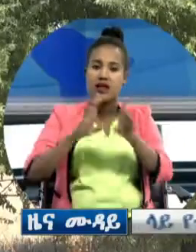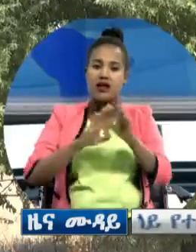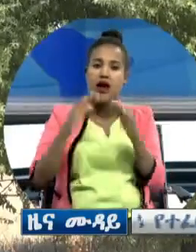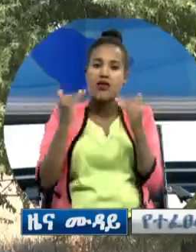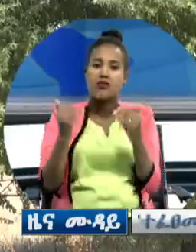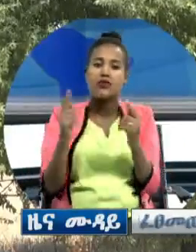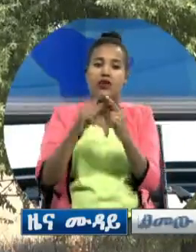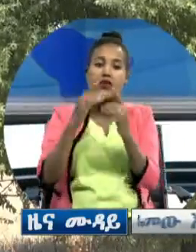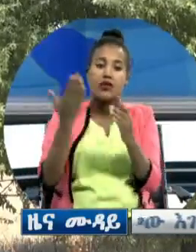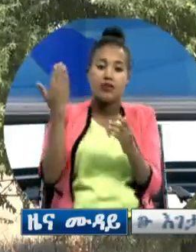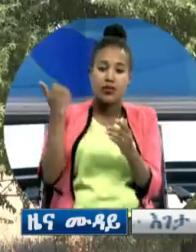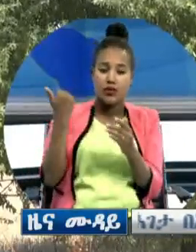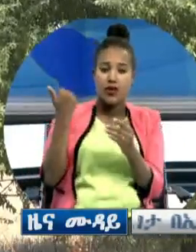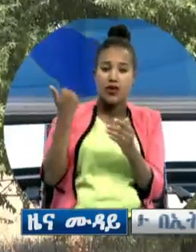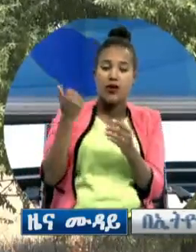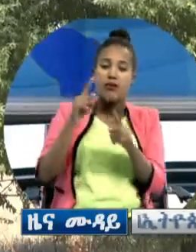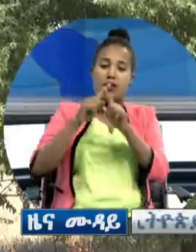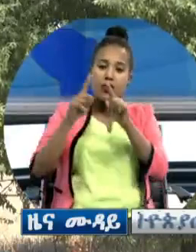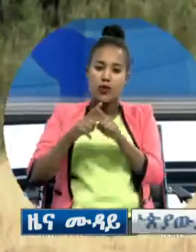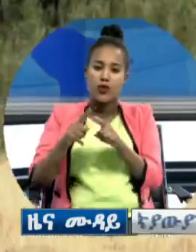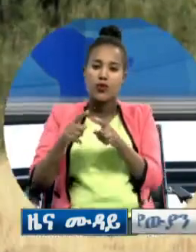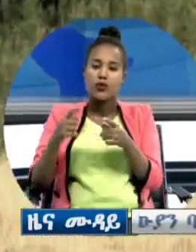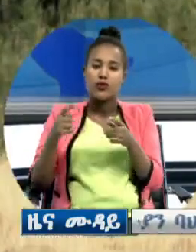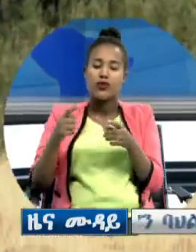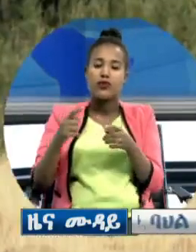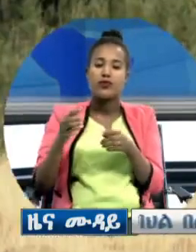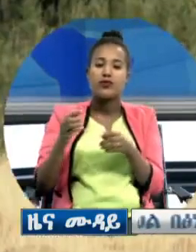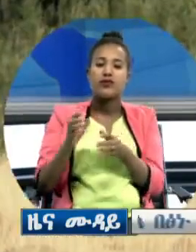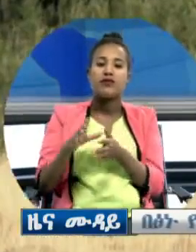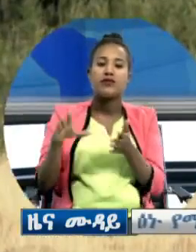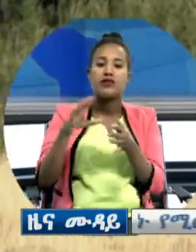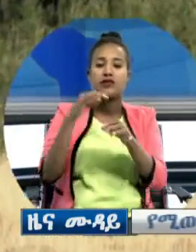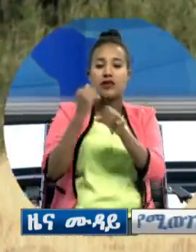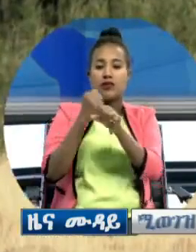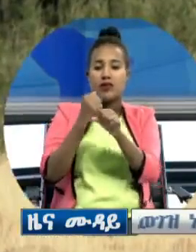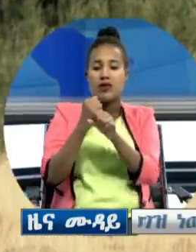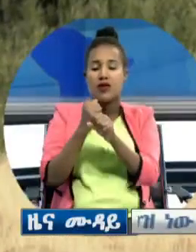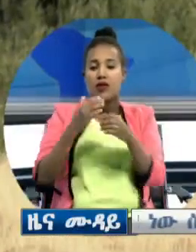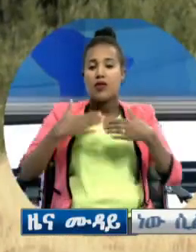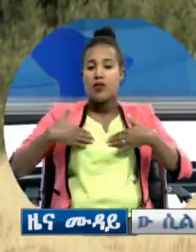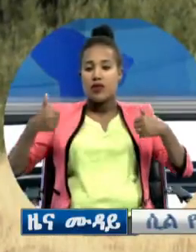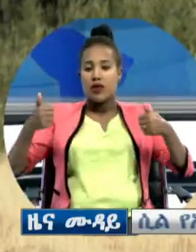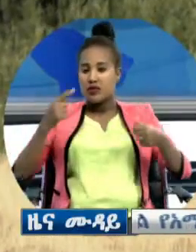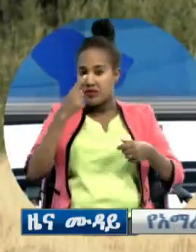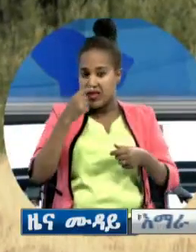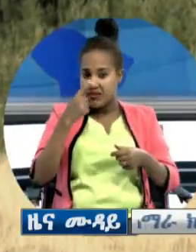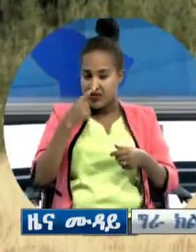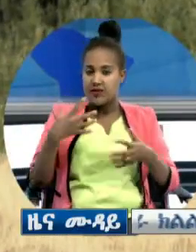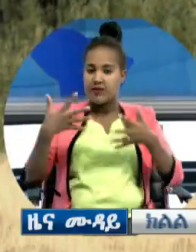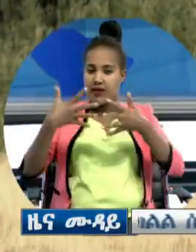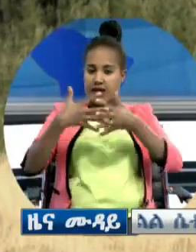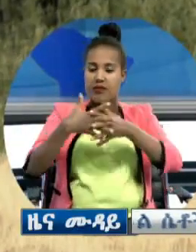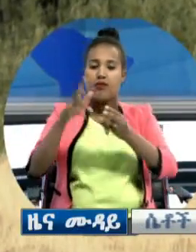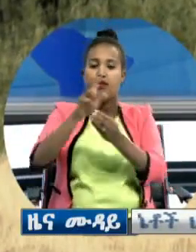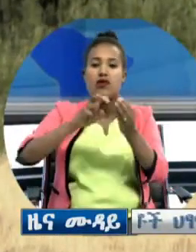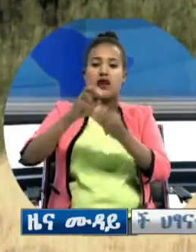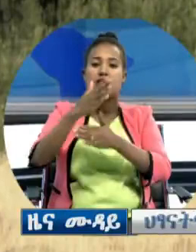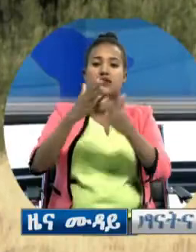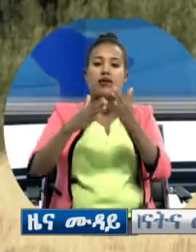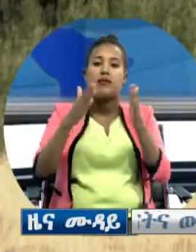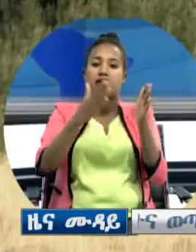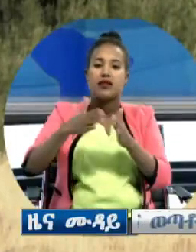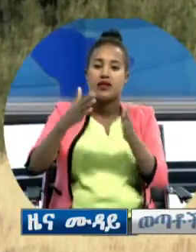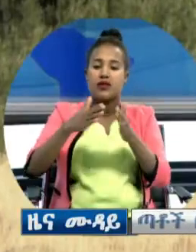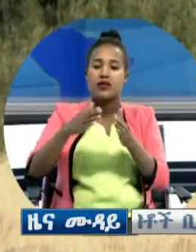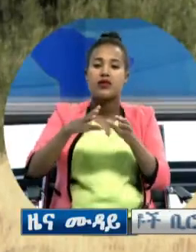አሁንም እስካሁን የነበሩ ተሞክሮች በተለያዩ ቀበሌዎች የተለያዩ ተፋሰስ ላይ የሰሩ ነው። ውጤታማ የሆኑ ወጣቶችንም በልምድ ቀምረን በወረዳ ደረጃ ባዘጋጀ ነው የተፈጥሮ